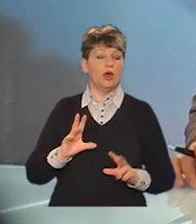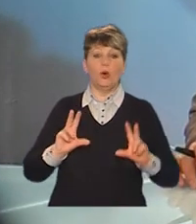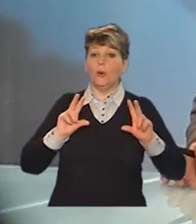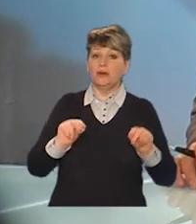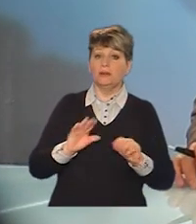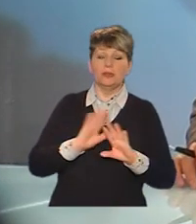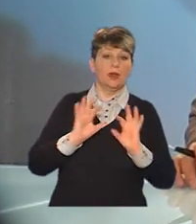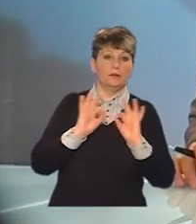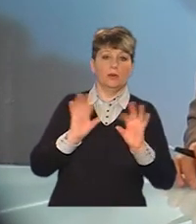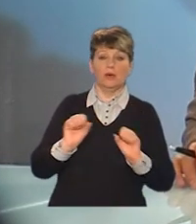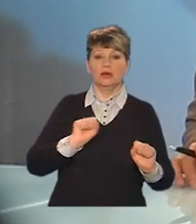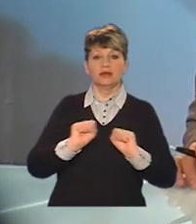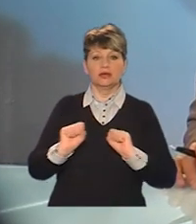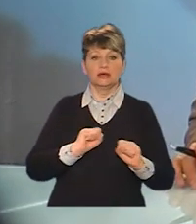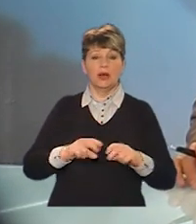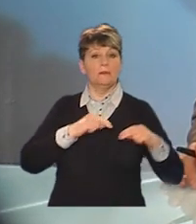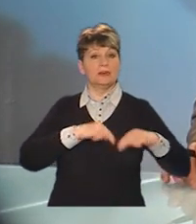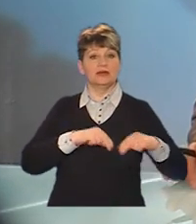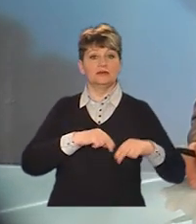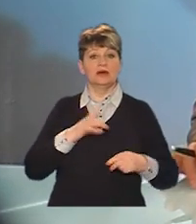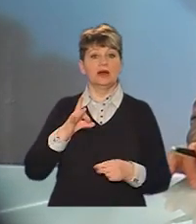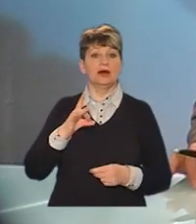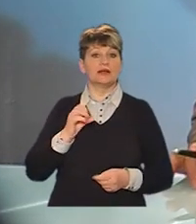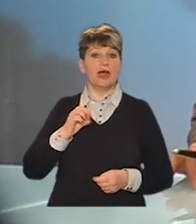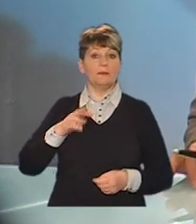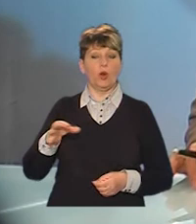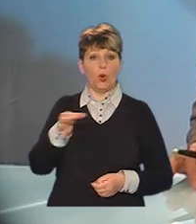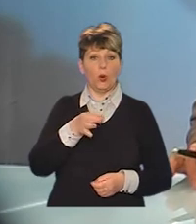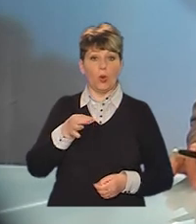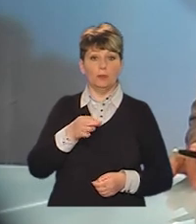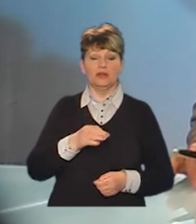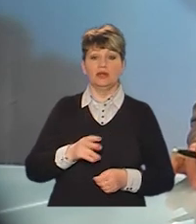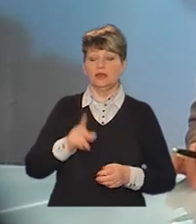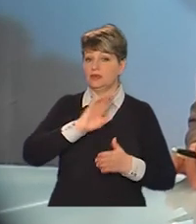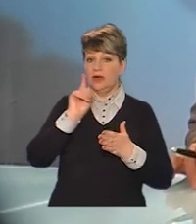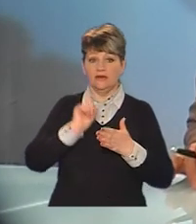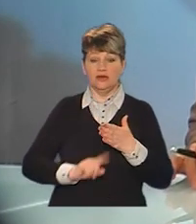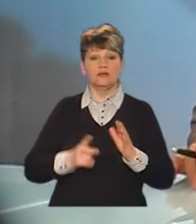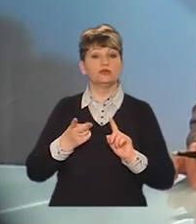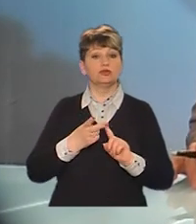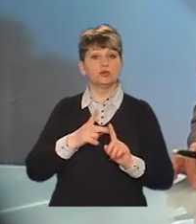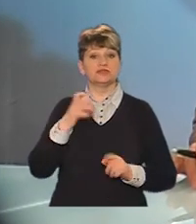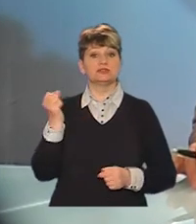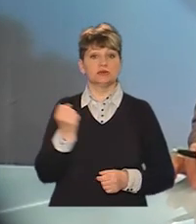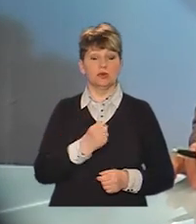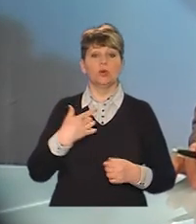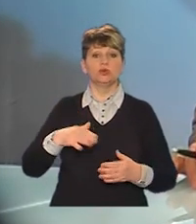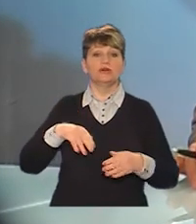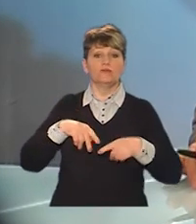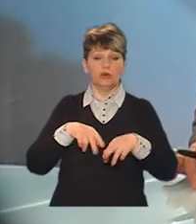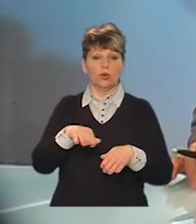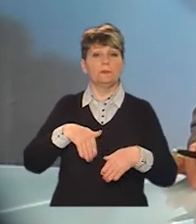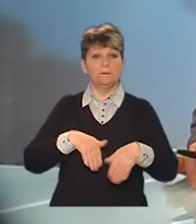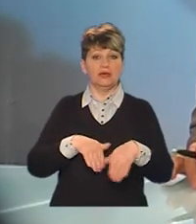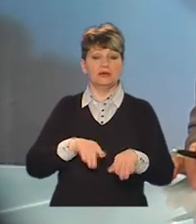Ні обіцянкам, ні поясненням керівництва працівники ГРЕМів області не ймуть віри. І вже вдруге за тиждень